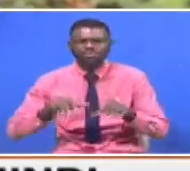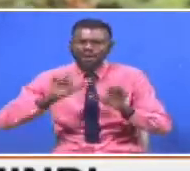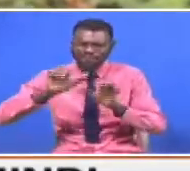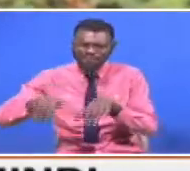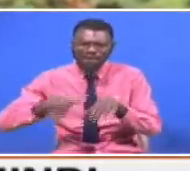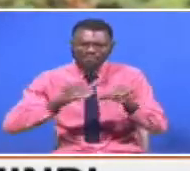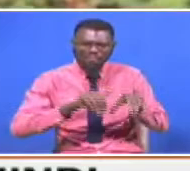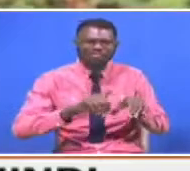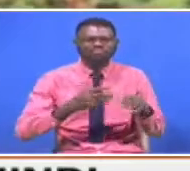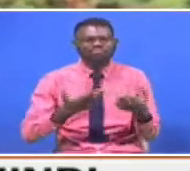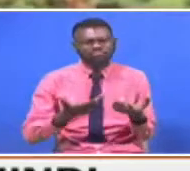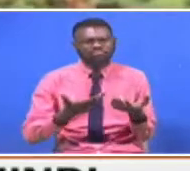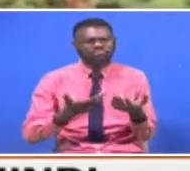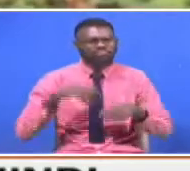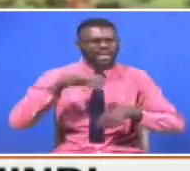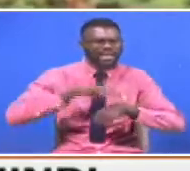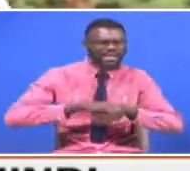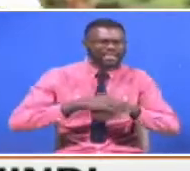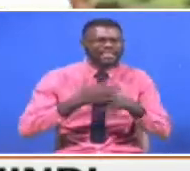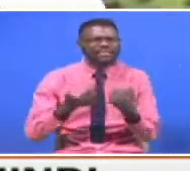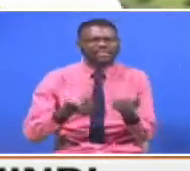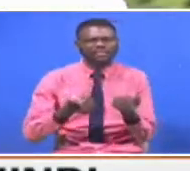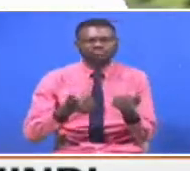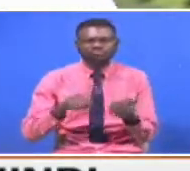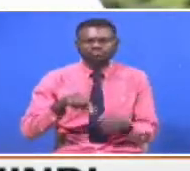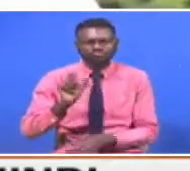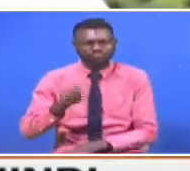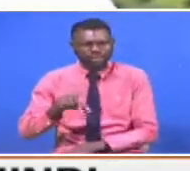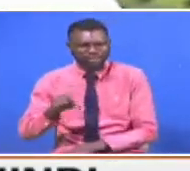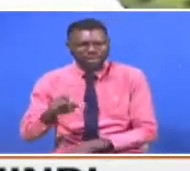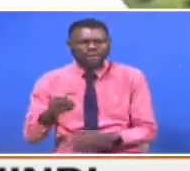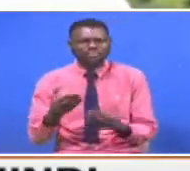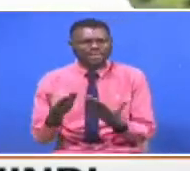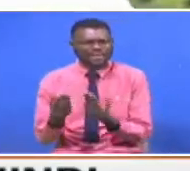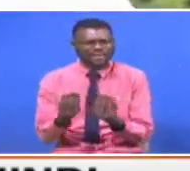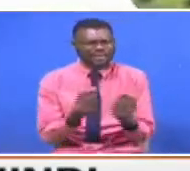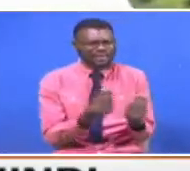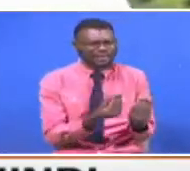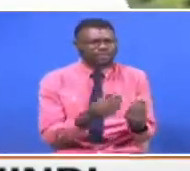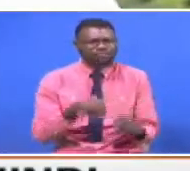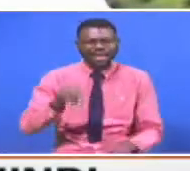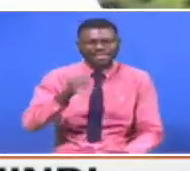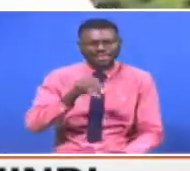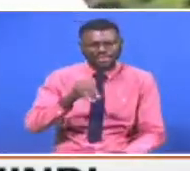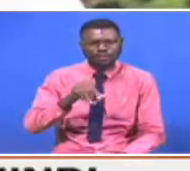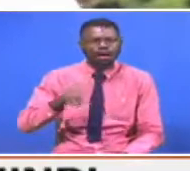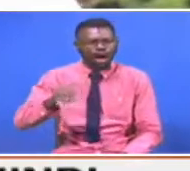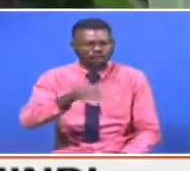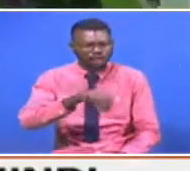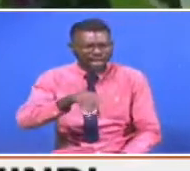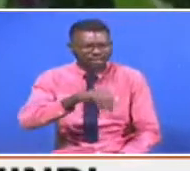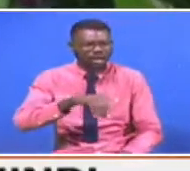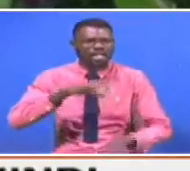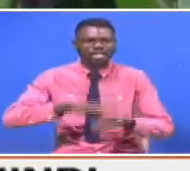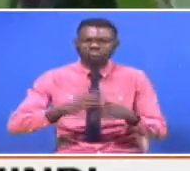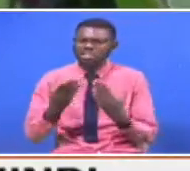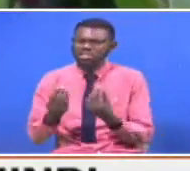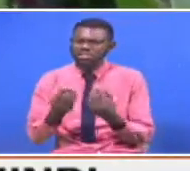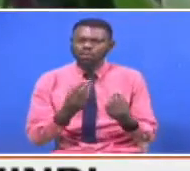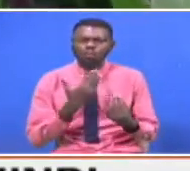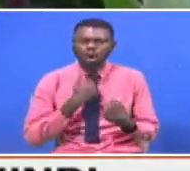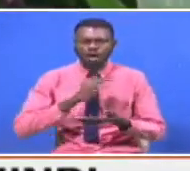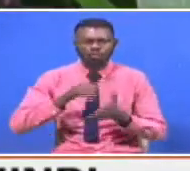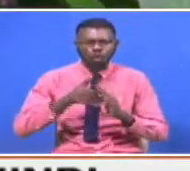kwa urahisi, aweze kupata fertilizer kwa urahisi, ili zote turundi mashambani,